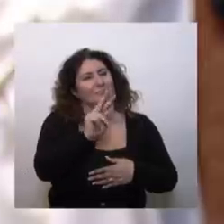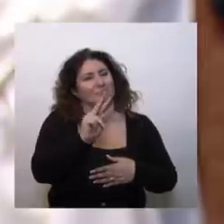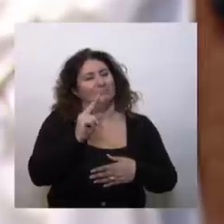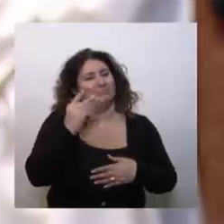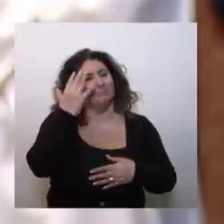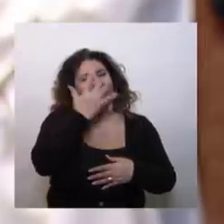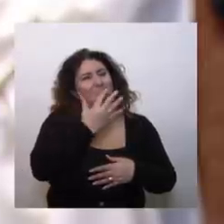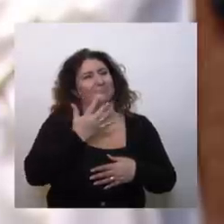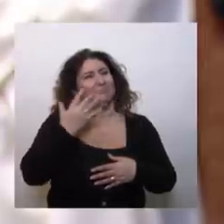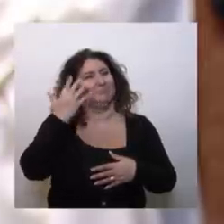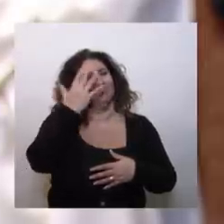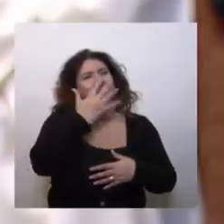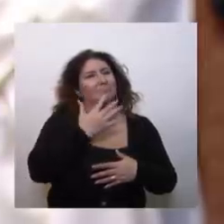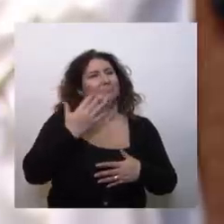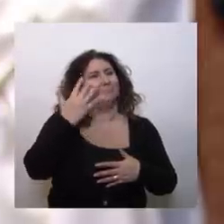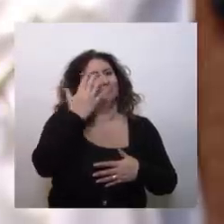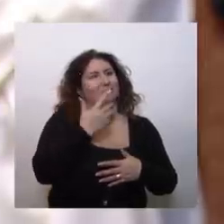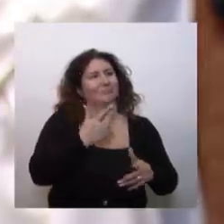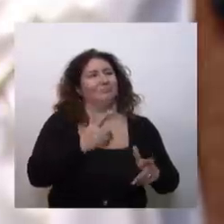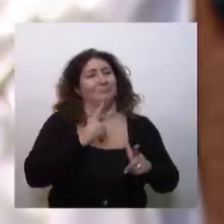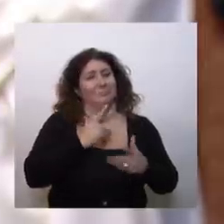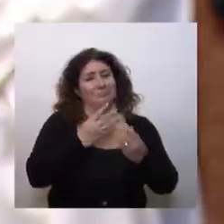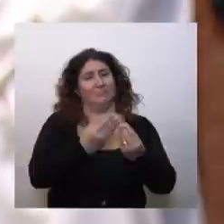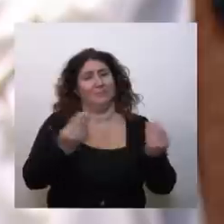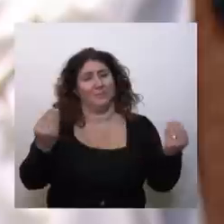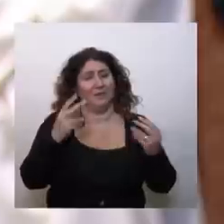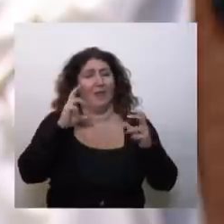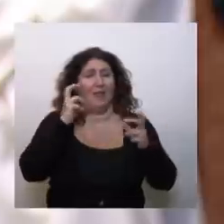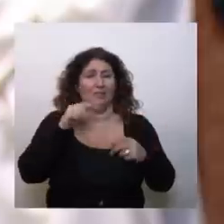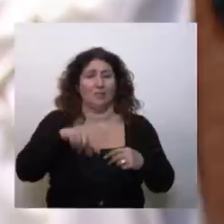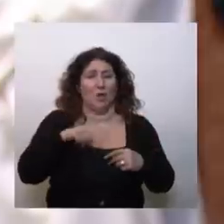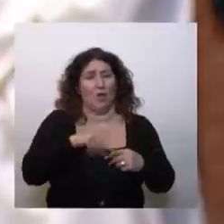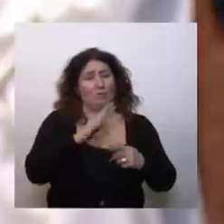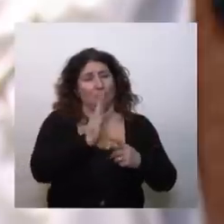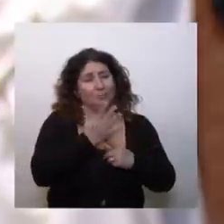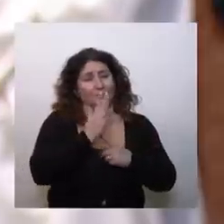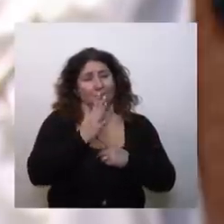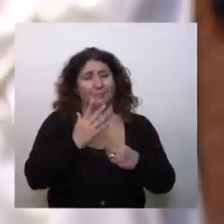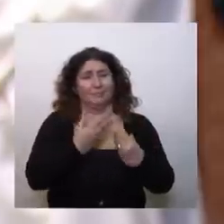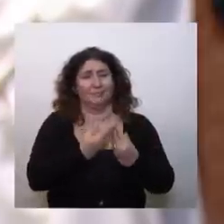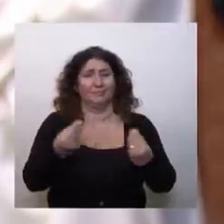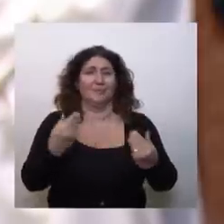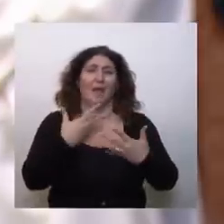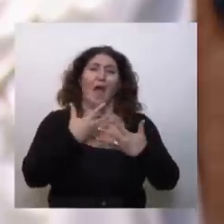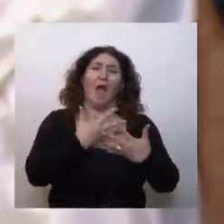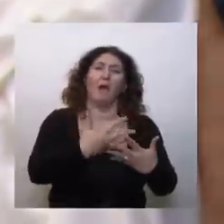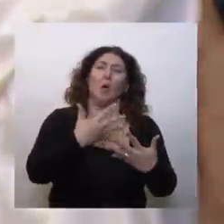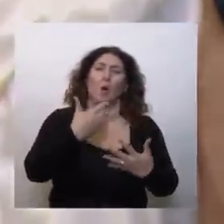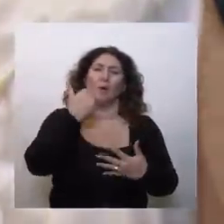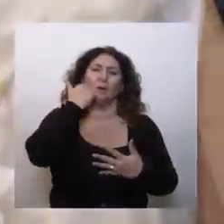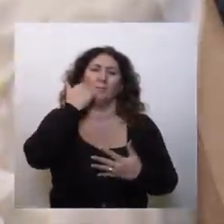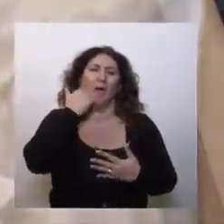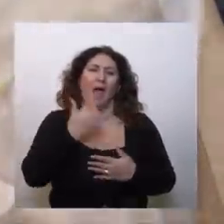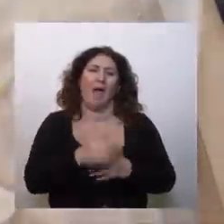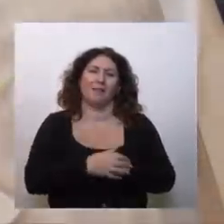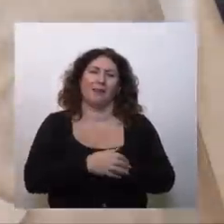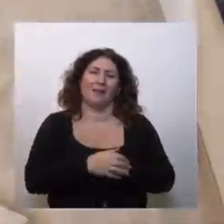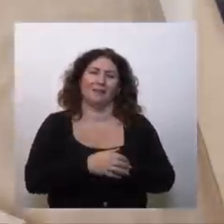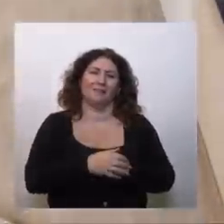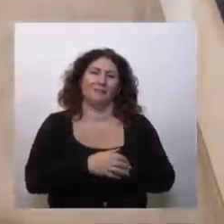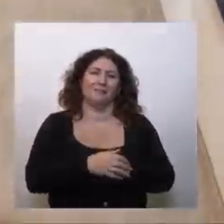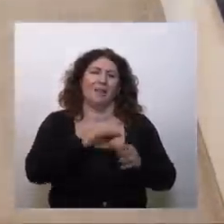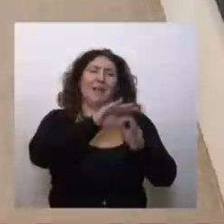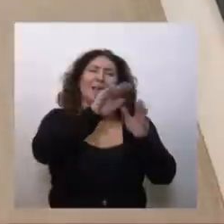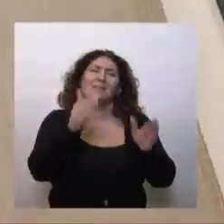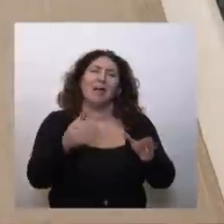volte attraverso la televisione oggi. Con l'amore della madre davanti al sepolcro, nel silenzio